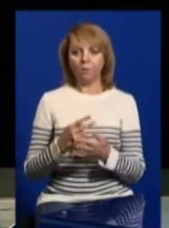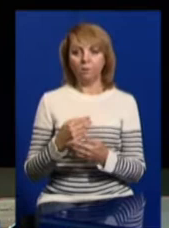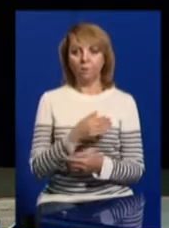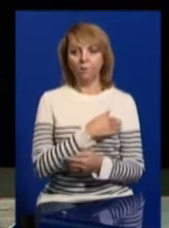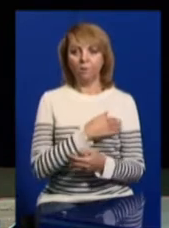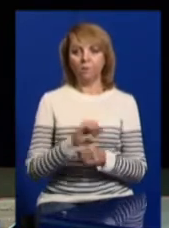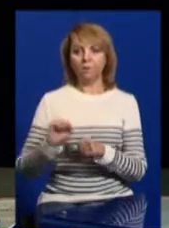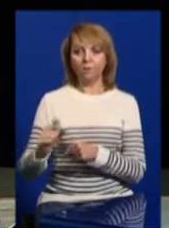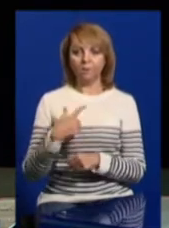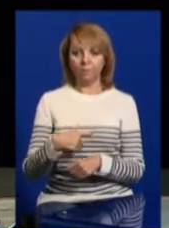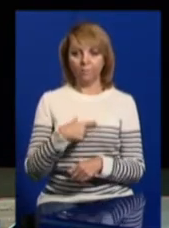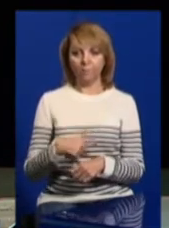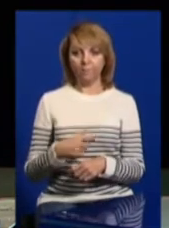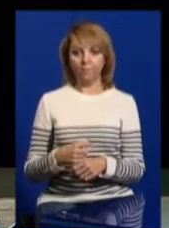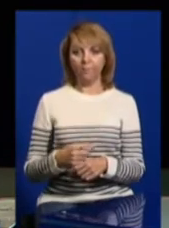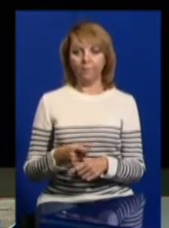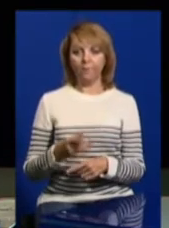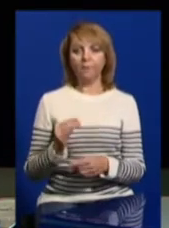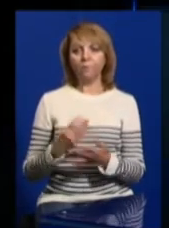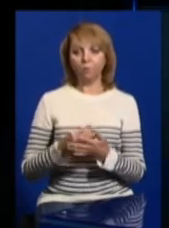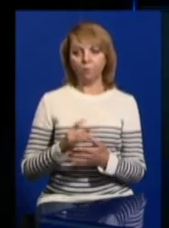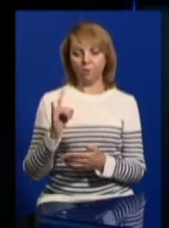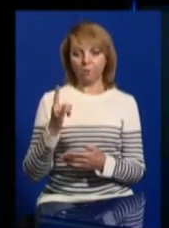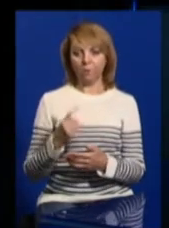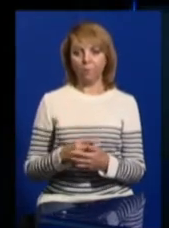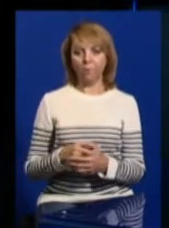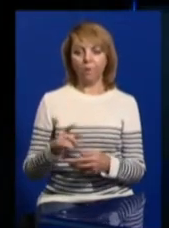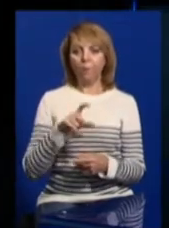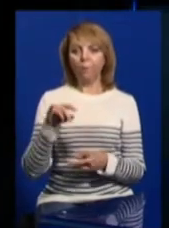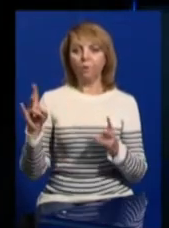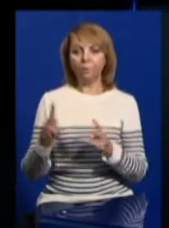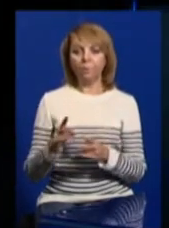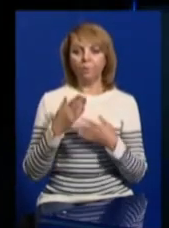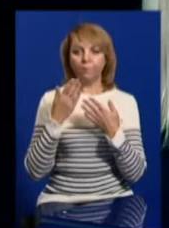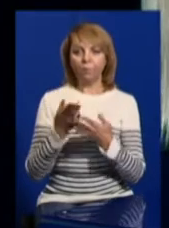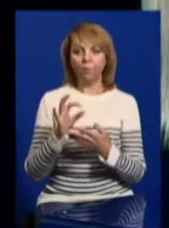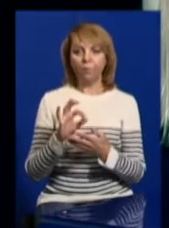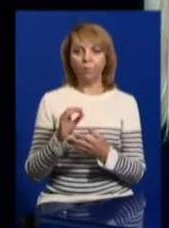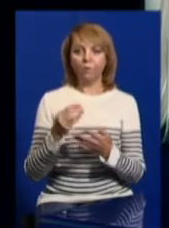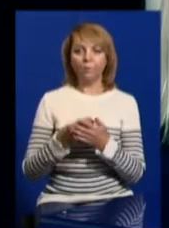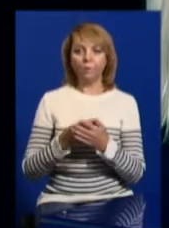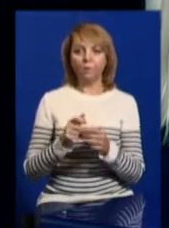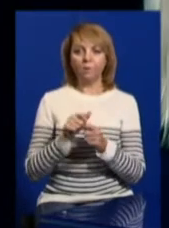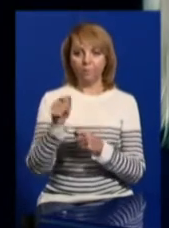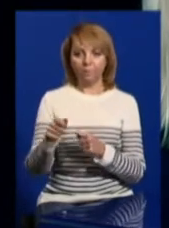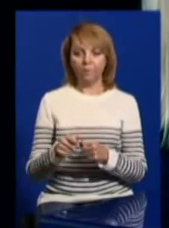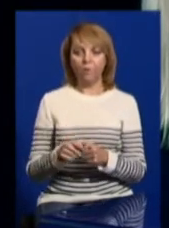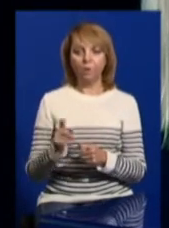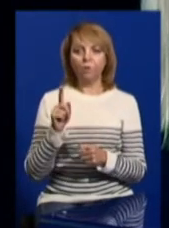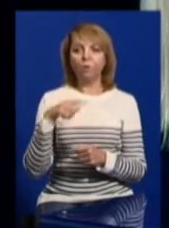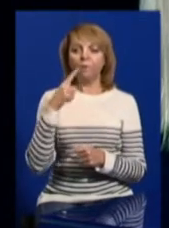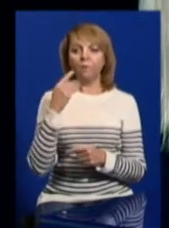бажання захистити себе і свою дитину. Потерпілі заявили цивільні позови, так? Що вимагають ваші